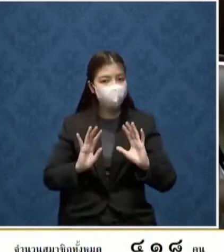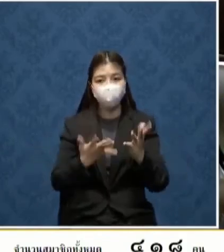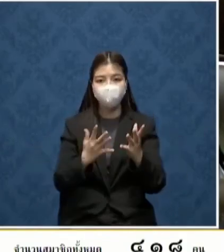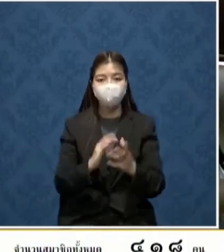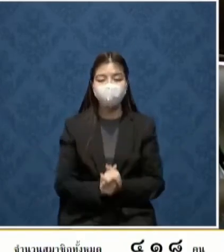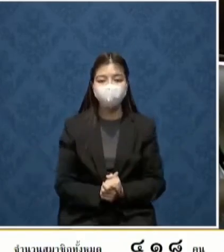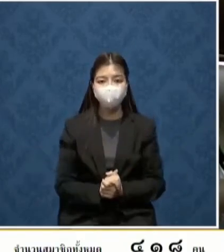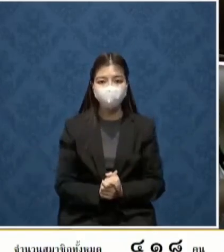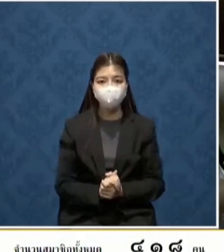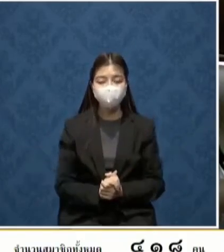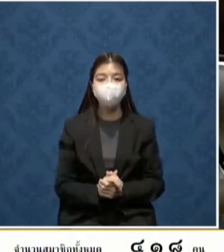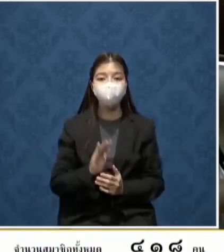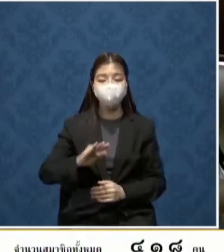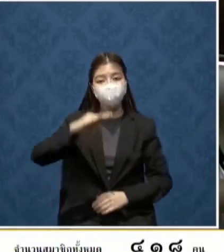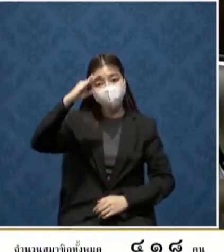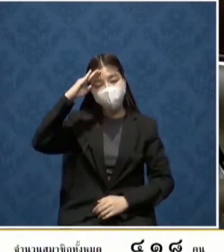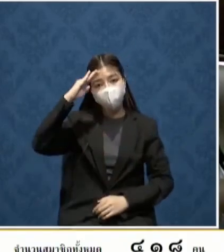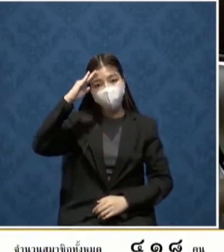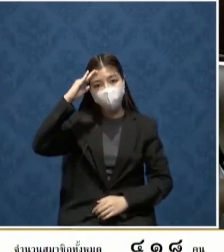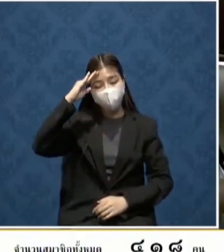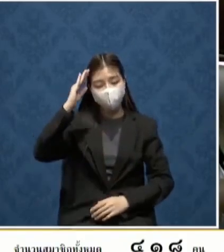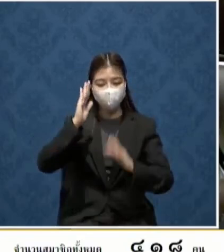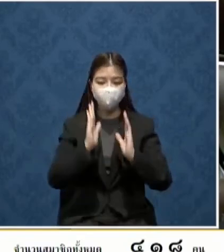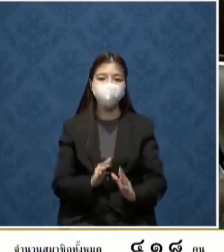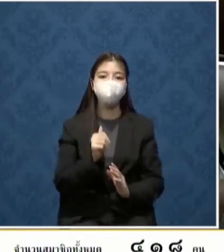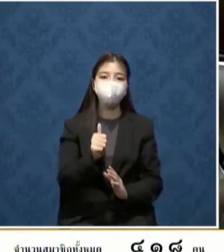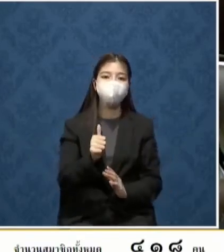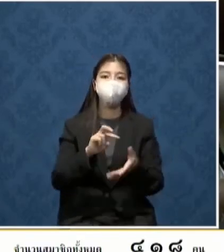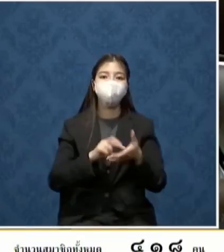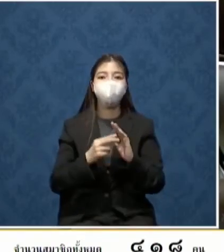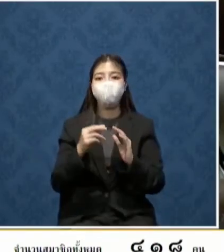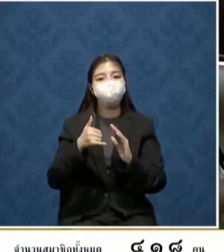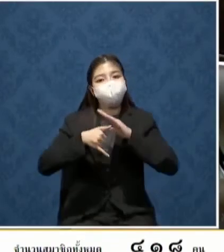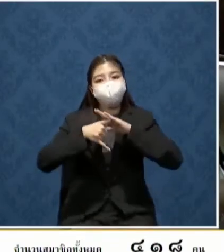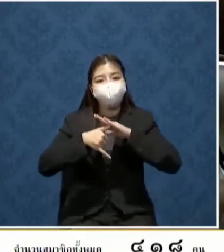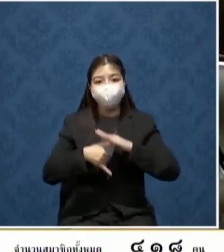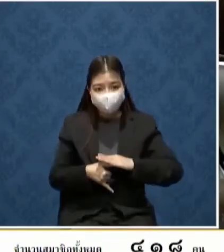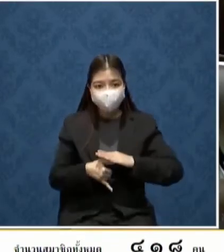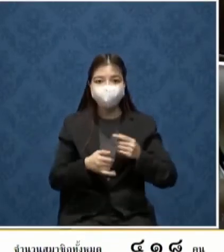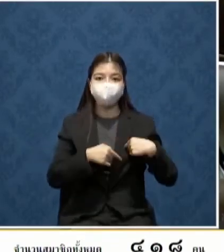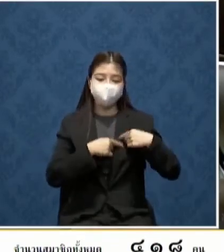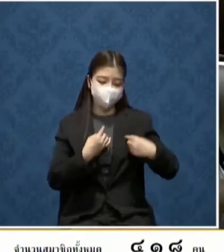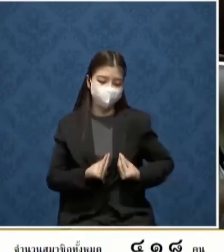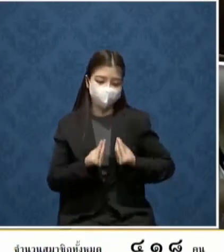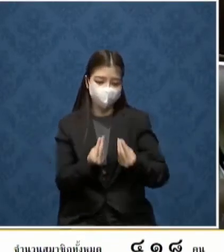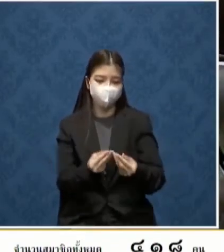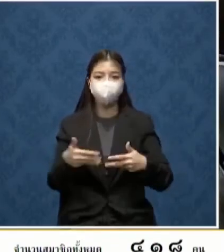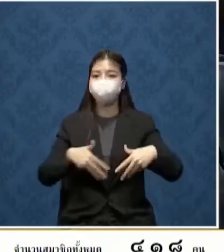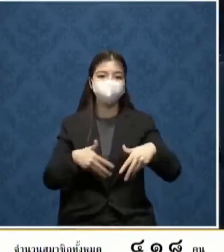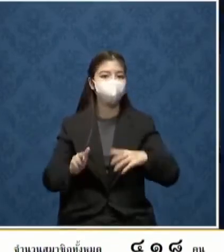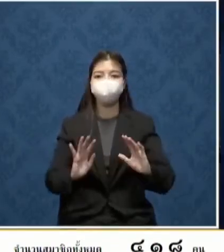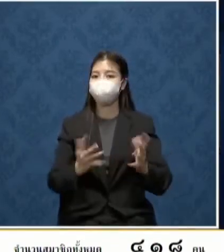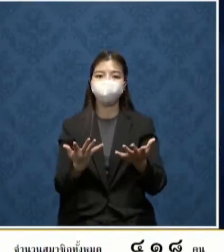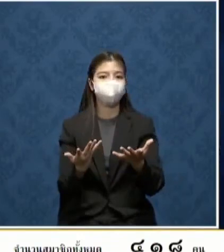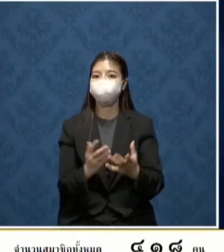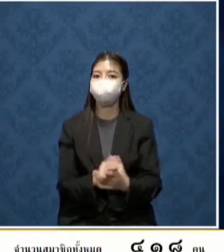พี่น้องในทางหารน้ำดีก็จะยงคงหมดความชอบทำไม่ได้รบความไว้เน้อเชื่อใจจากพี่น้องประชาชน